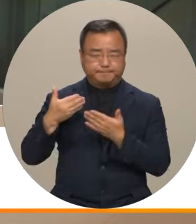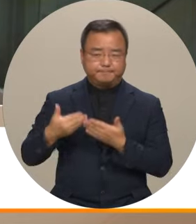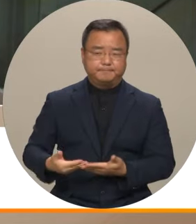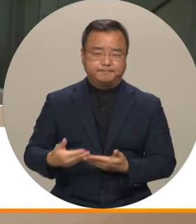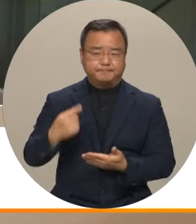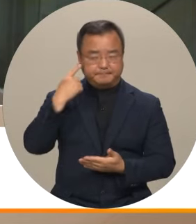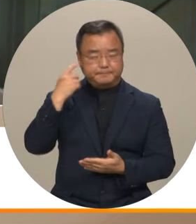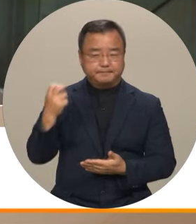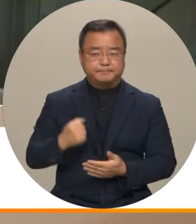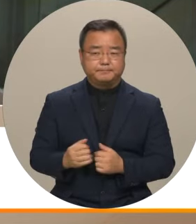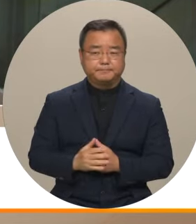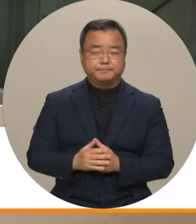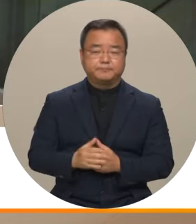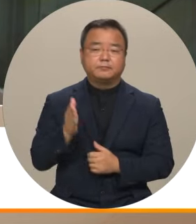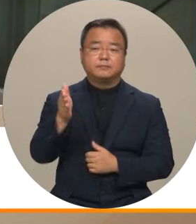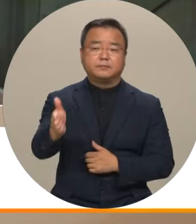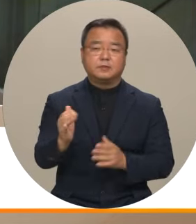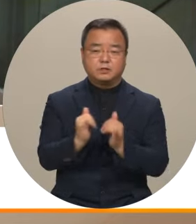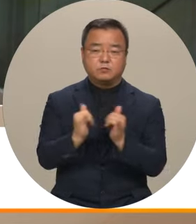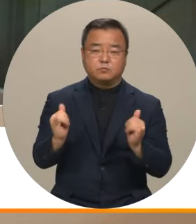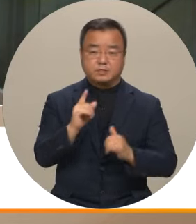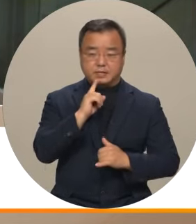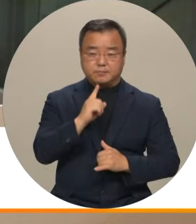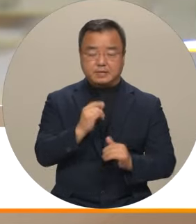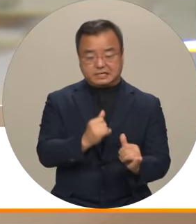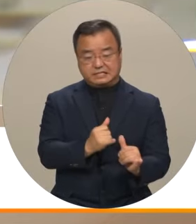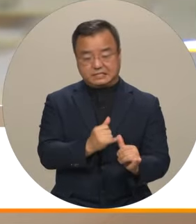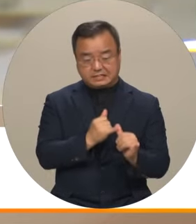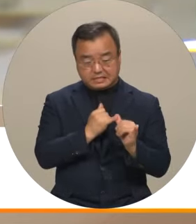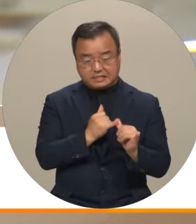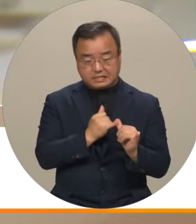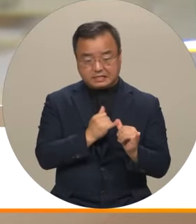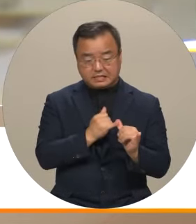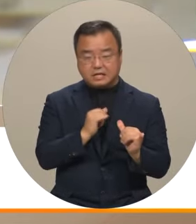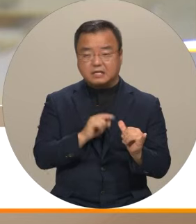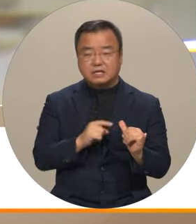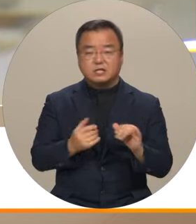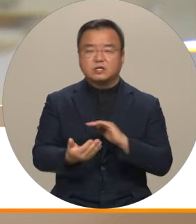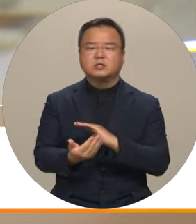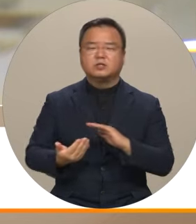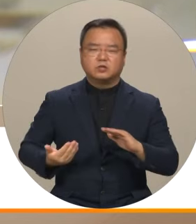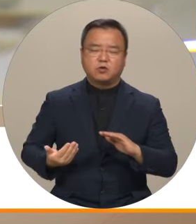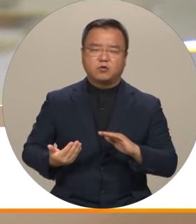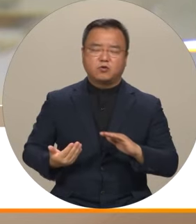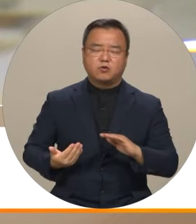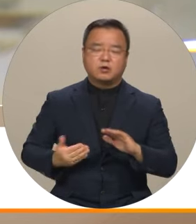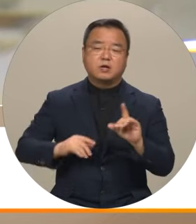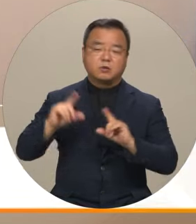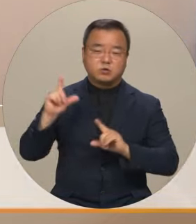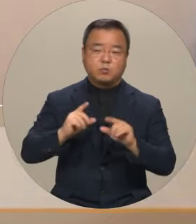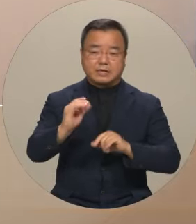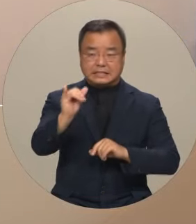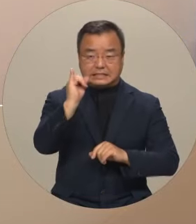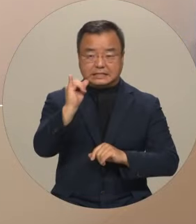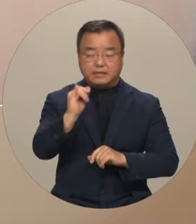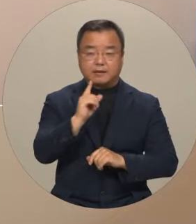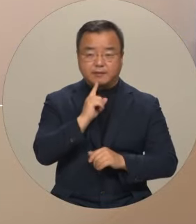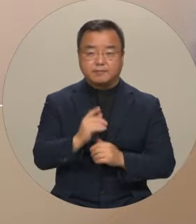아 많은 전문가들이 얘기합니다이 극단적 선택 자살을 하는 친구들은 항상 전저 증상이 있다